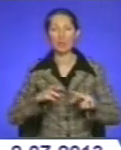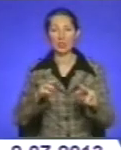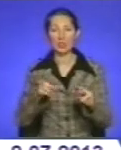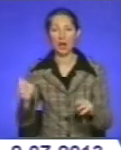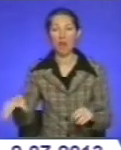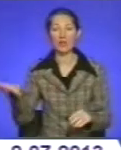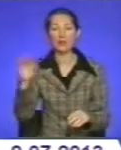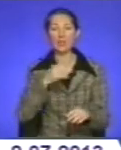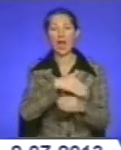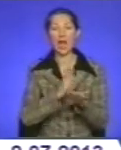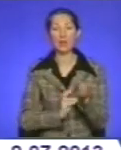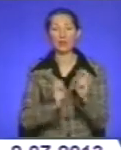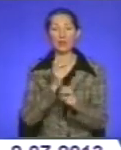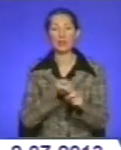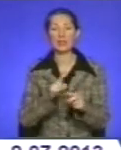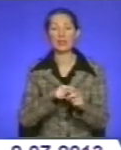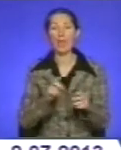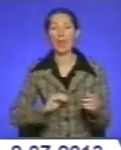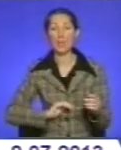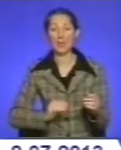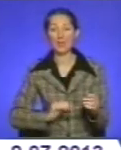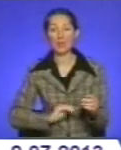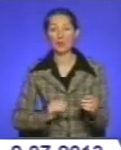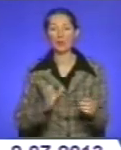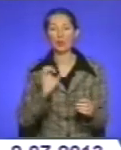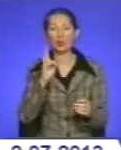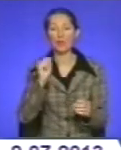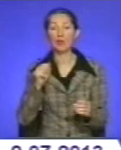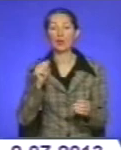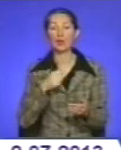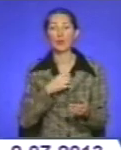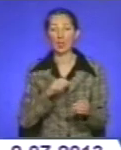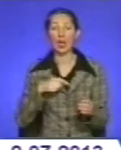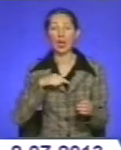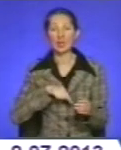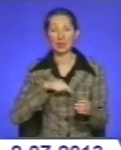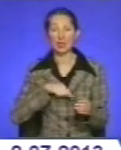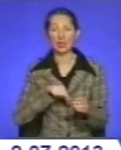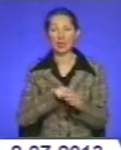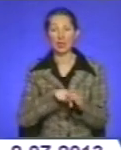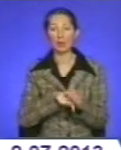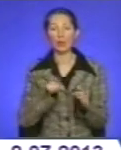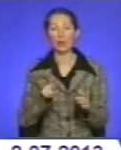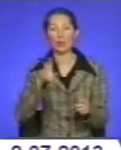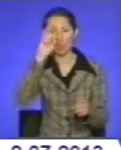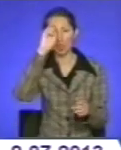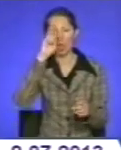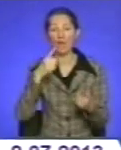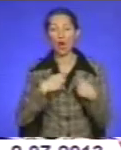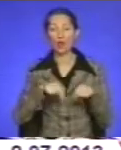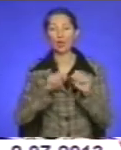– це підприємства соціальної значимості. І тому держава і місцеві органи влади повинні контролювати дотримання закону.